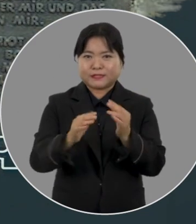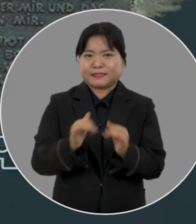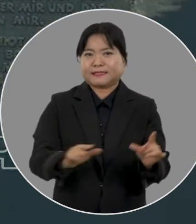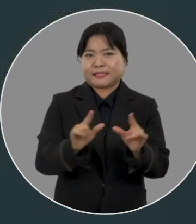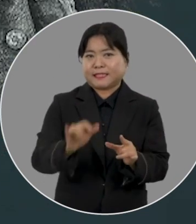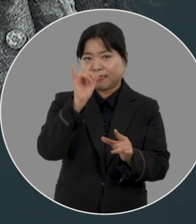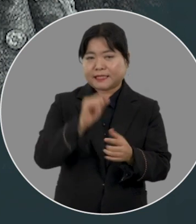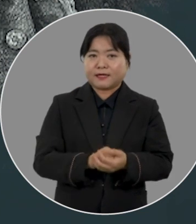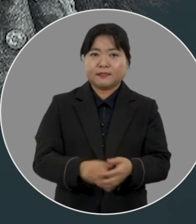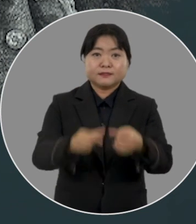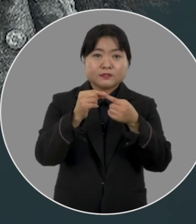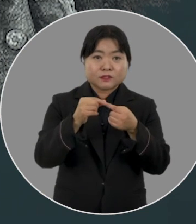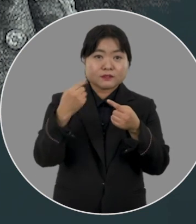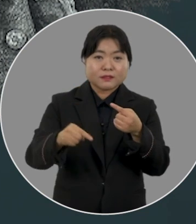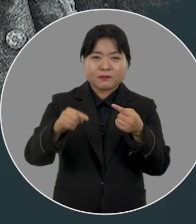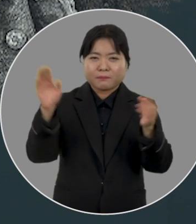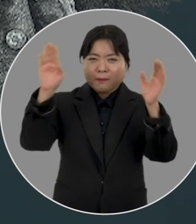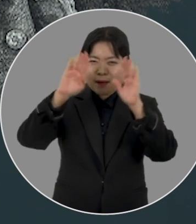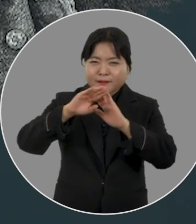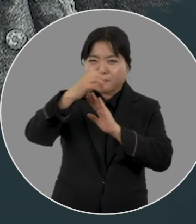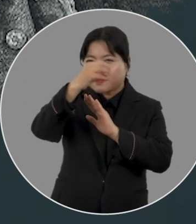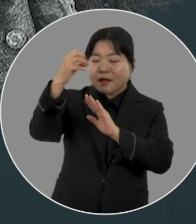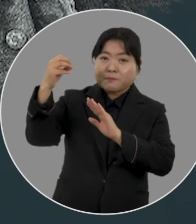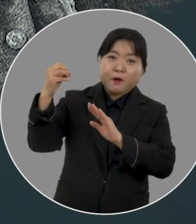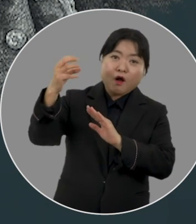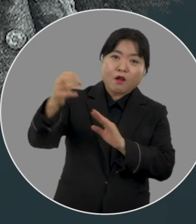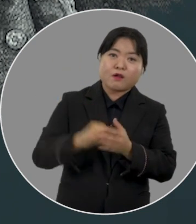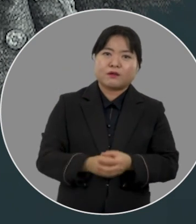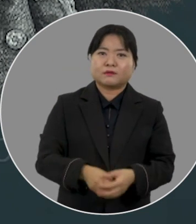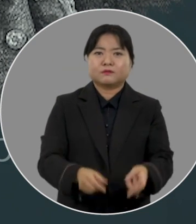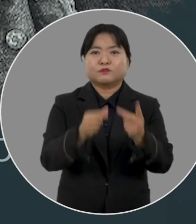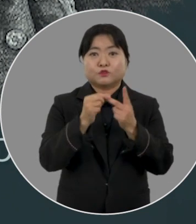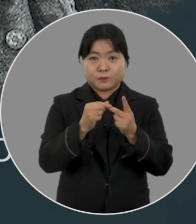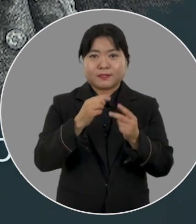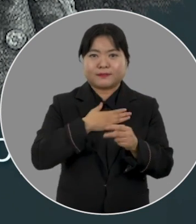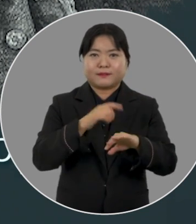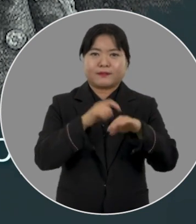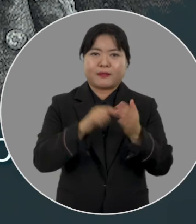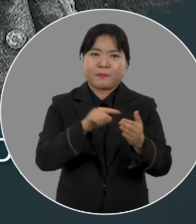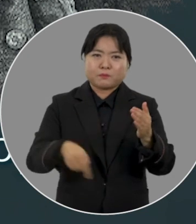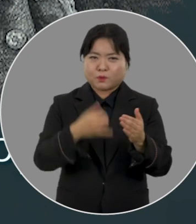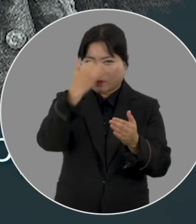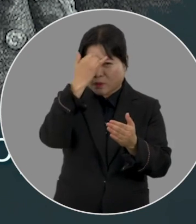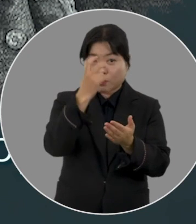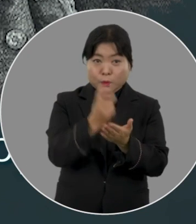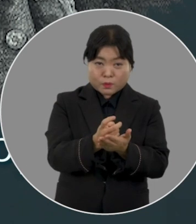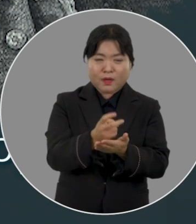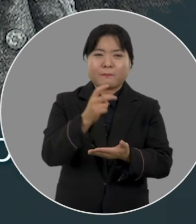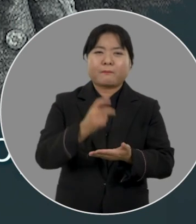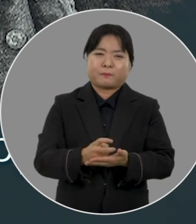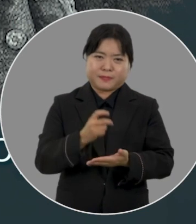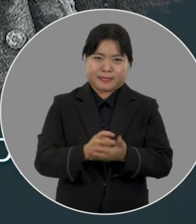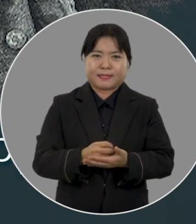인생에 있다. 첫째는 밤 하늘에 빛나는 별, 두 번째는 내 마음속